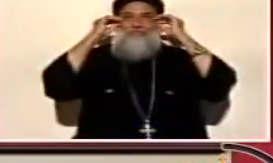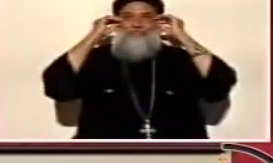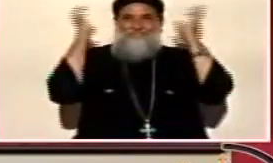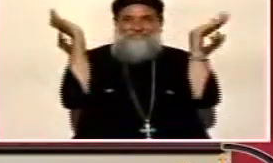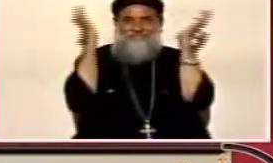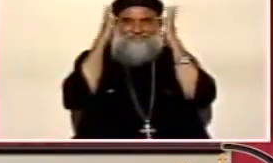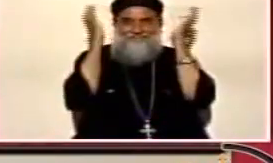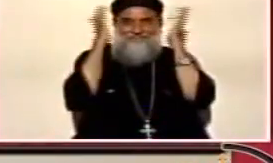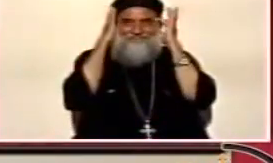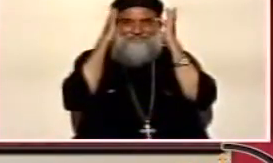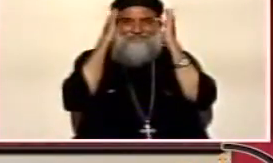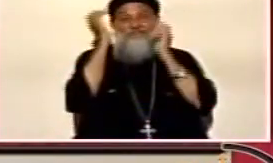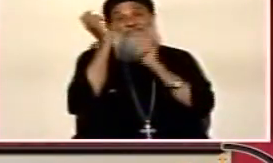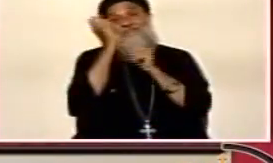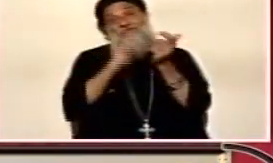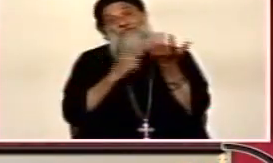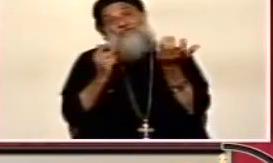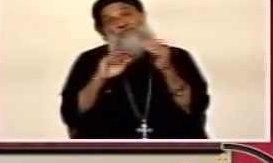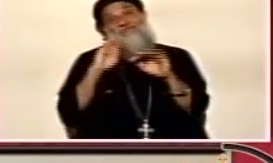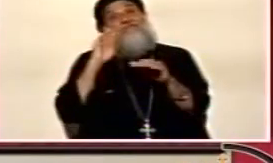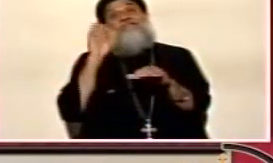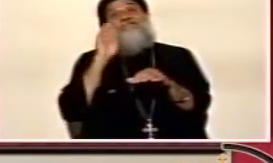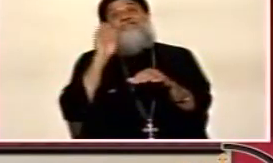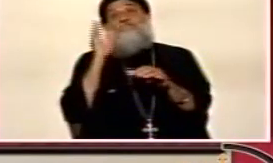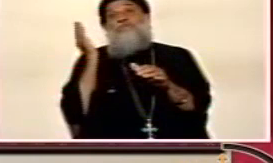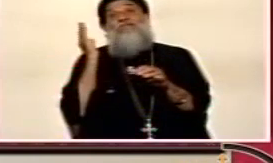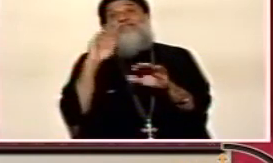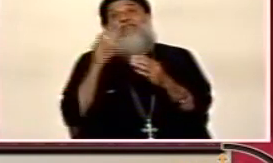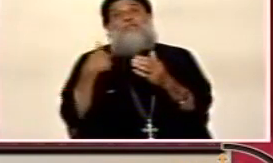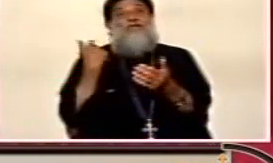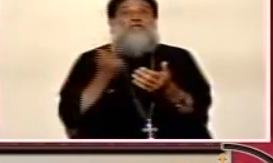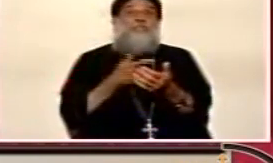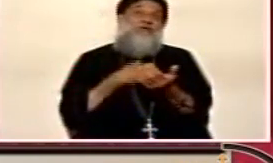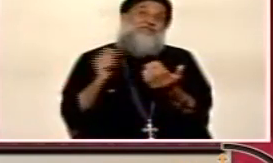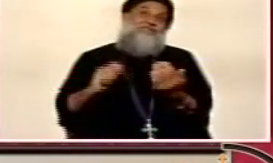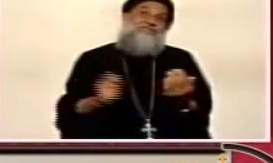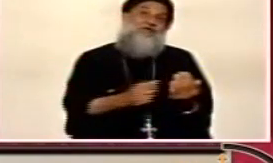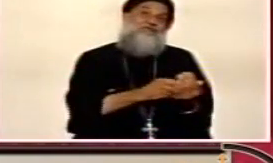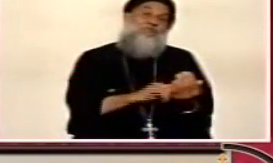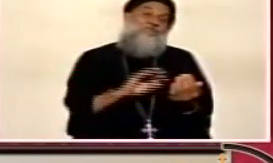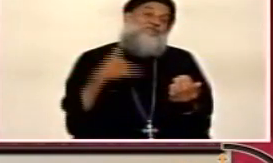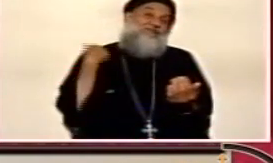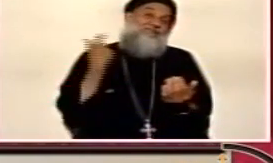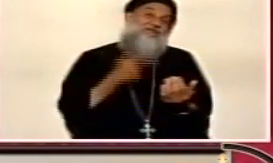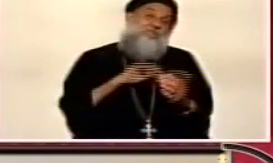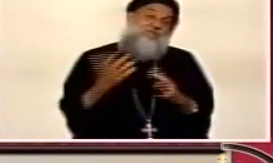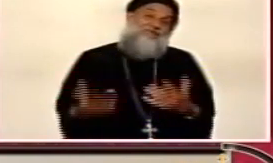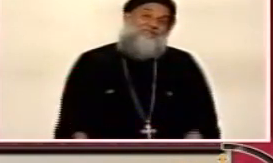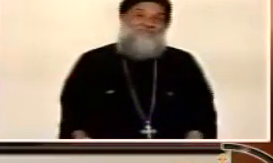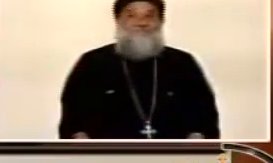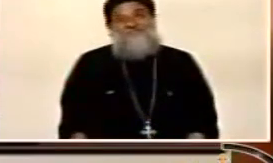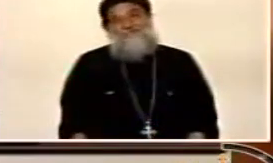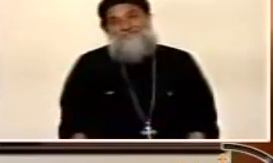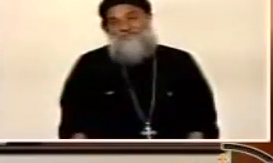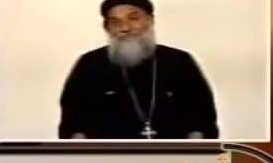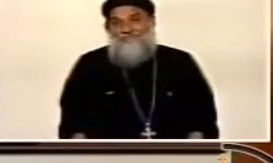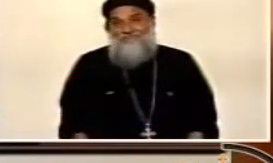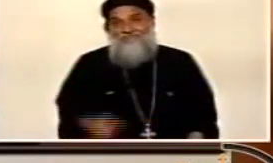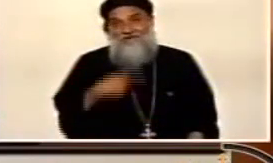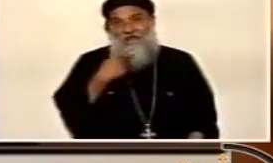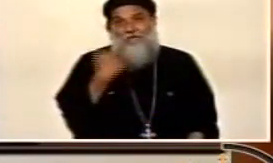ما قاله السيد المسيح يمثل بالنسبة لنا سياسة